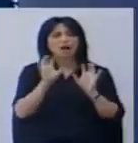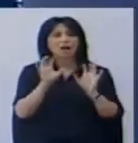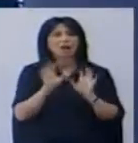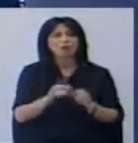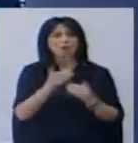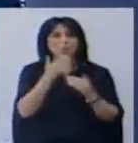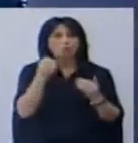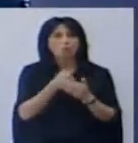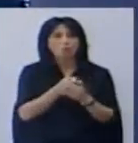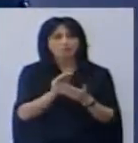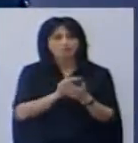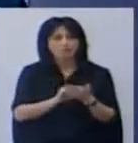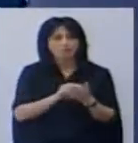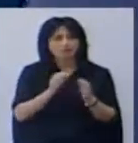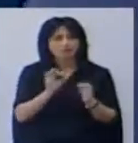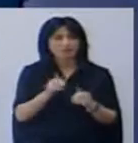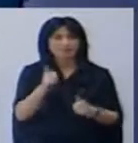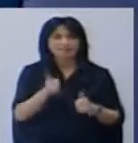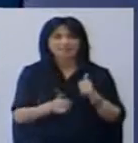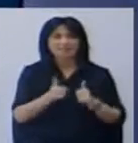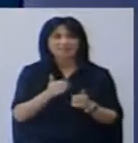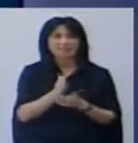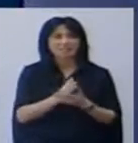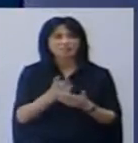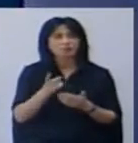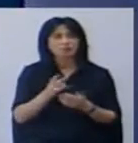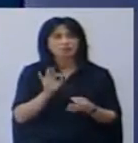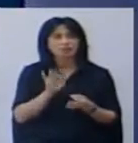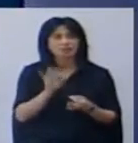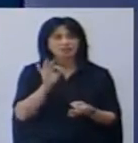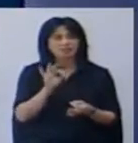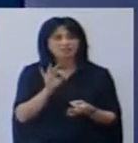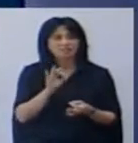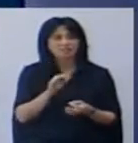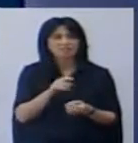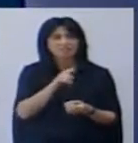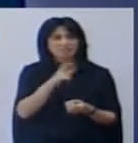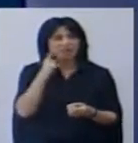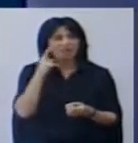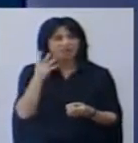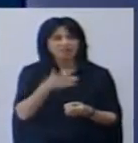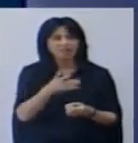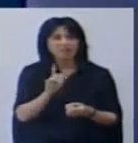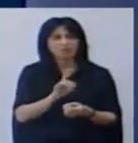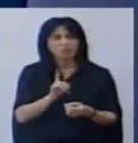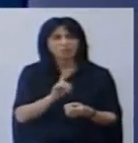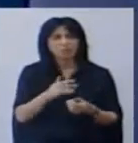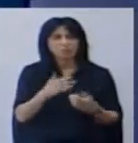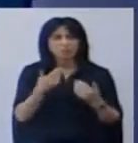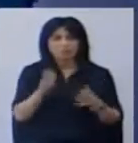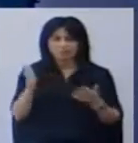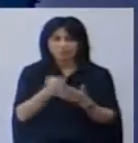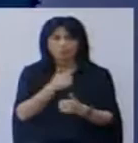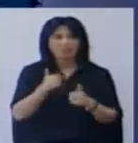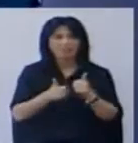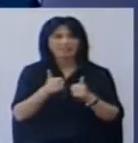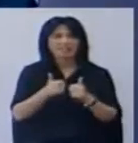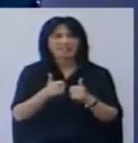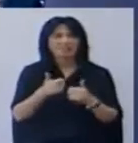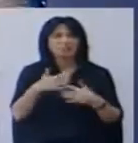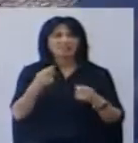კანონმდებლობა ბოლომდეა მისაყვანი. იგივე ტენდერების ნაწილში უნდა დაიხვეწოს. თქვენ გაგიგიათ, რომ ესა უკვე მოგებული ტენდერი